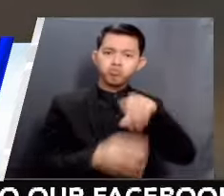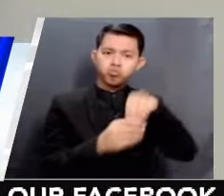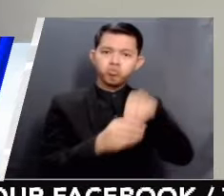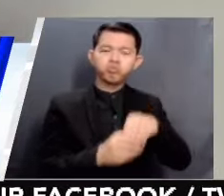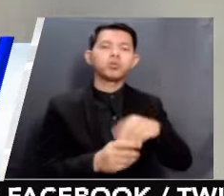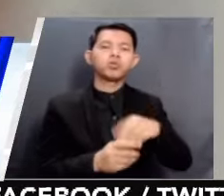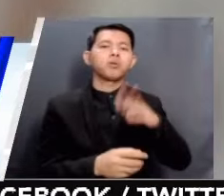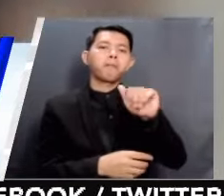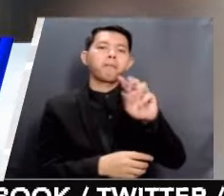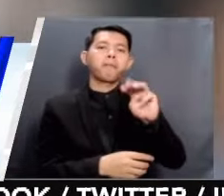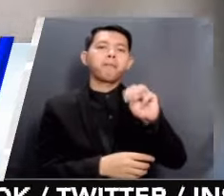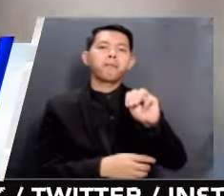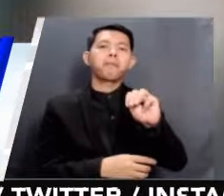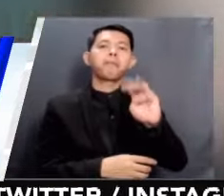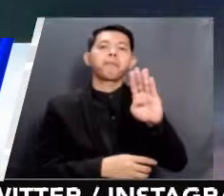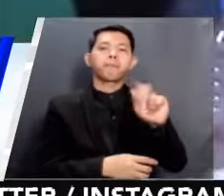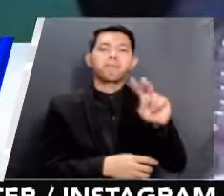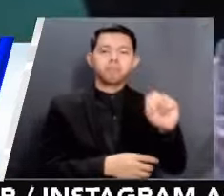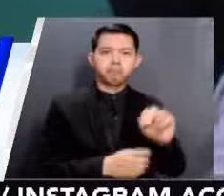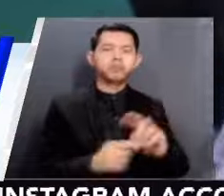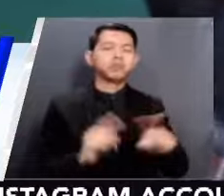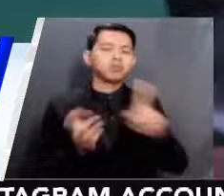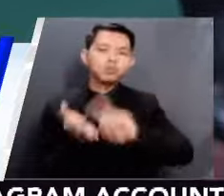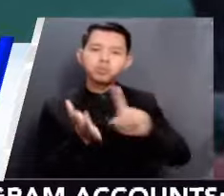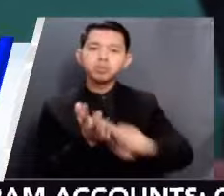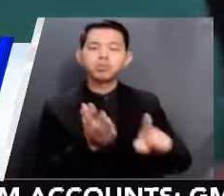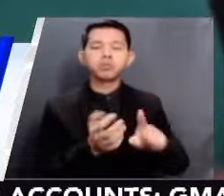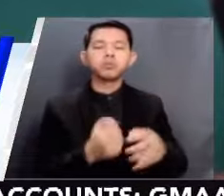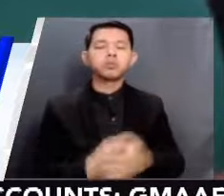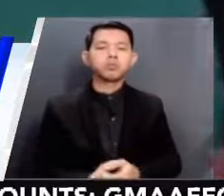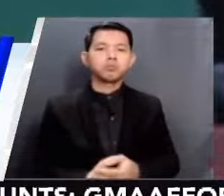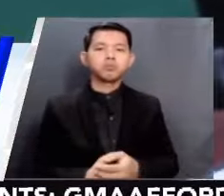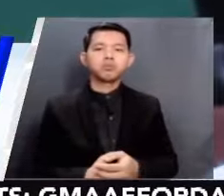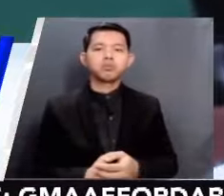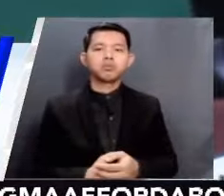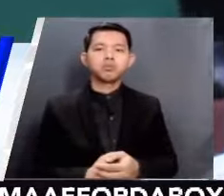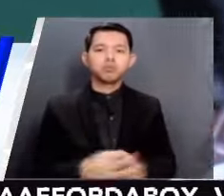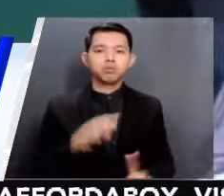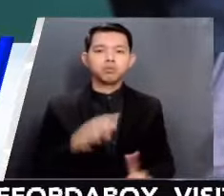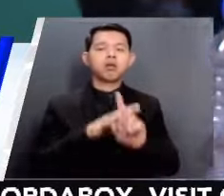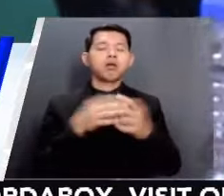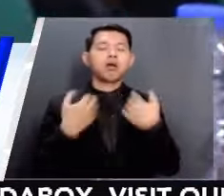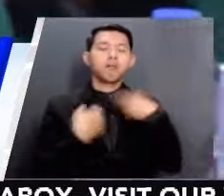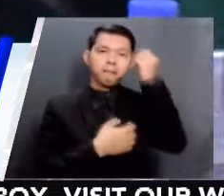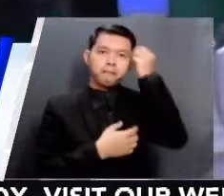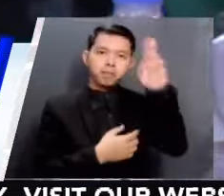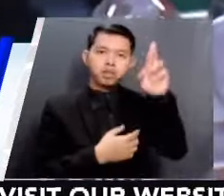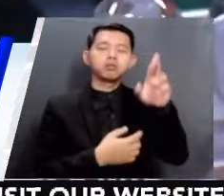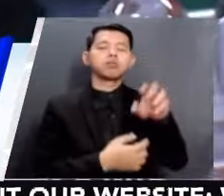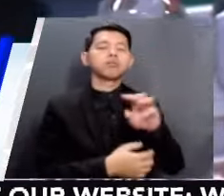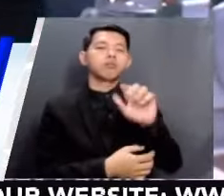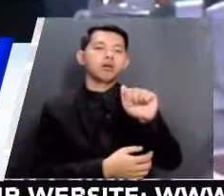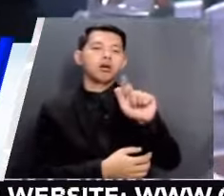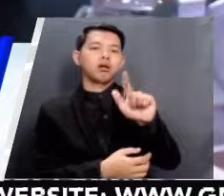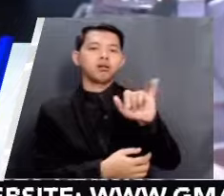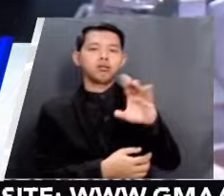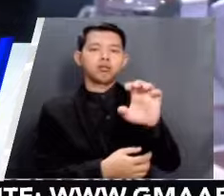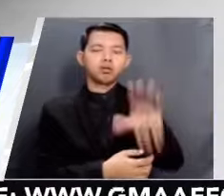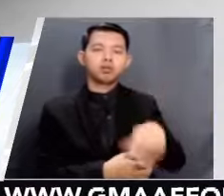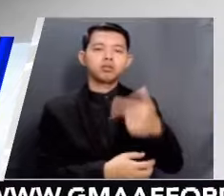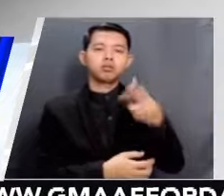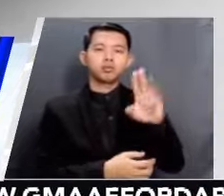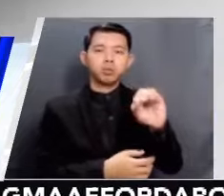Presidential Anti-Organized Crime Commission, naungkat ang koneksyon dito ni Bamban Mayor Alice Guo. Bago tumakbo bilang alkade noong